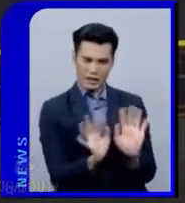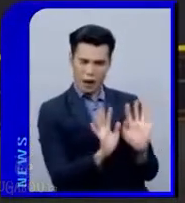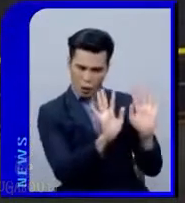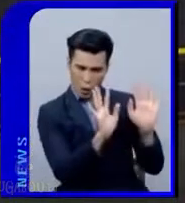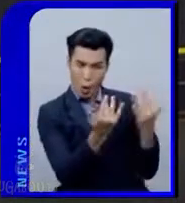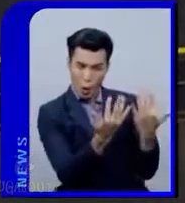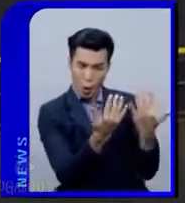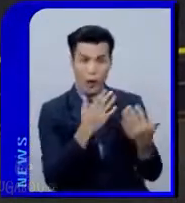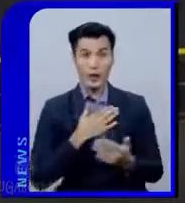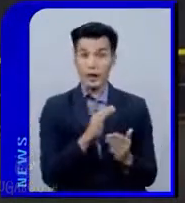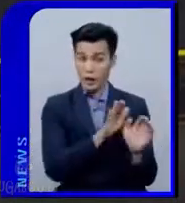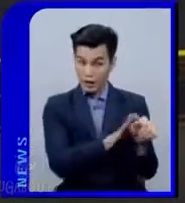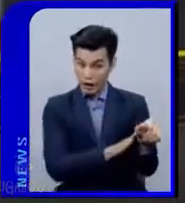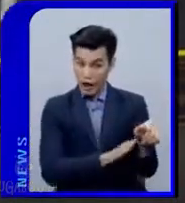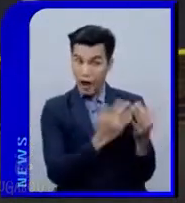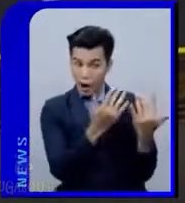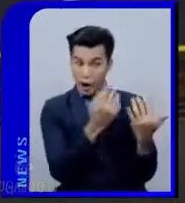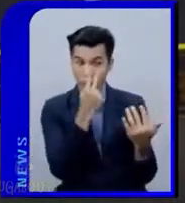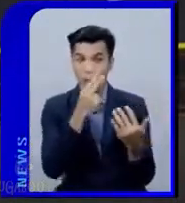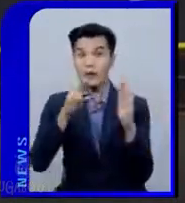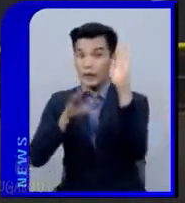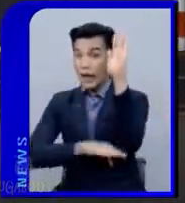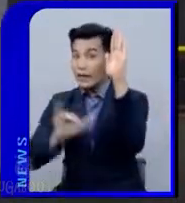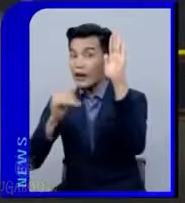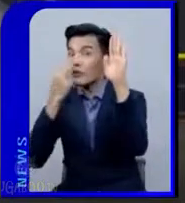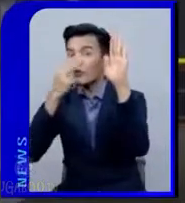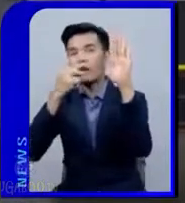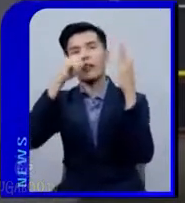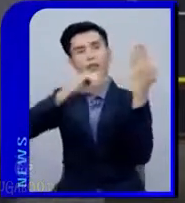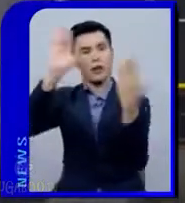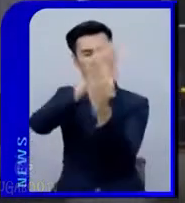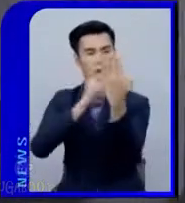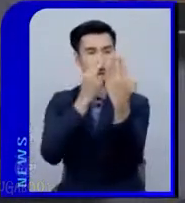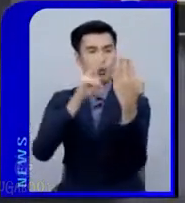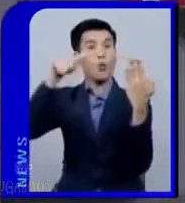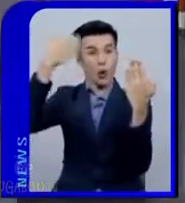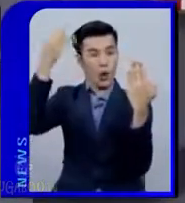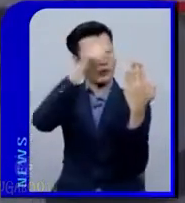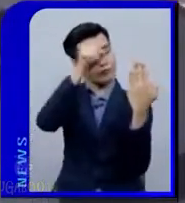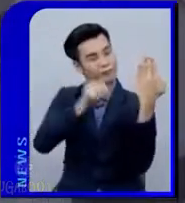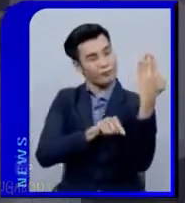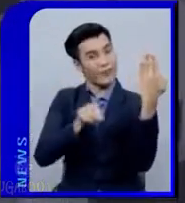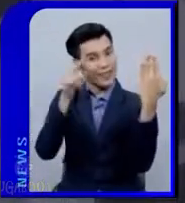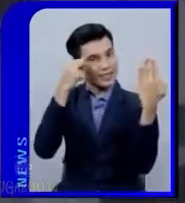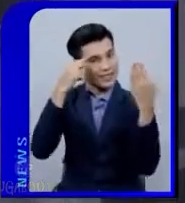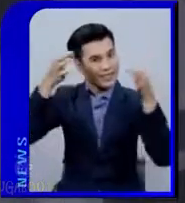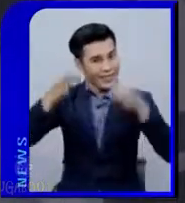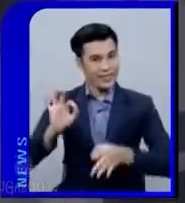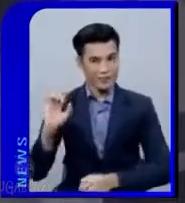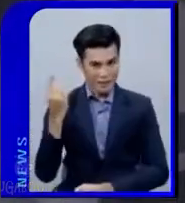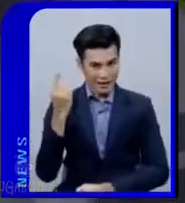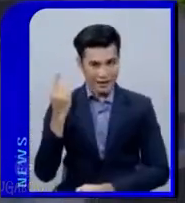ช้าช้าก่อนค่ะก่อนจะไปพื้นที่ภาคใต้เดี๋ยวพาไปดูสภาพอากาศโดยรวมทั่วไทยก่อนนะคะแล้วค่อยตัดสินใจอีกทีก็ได้นะ